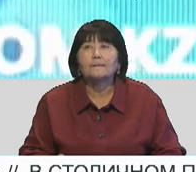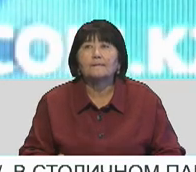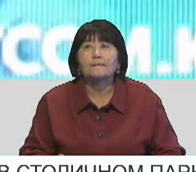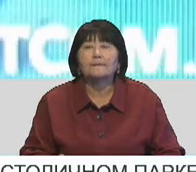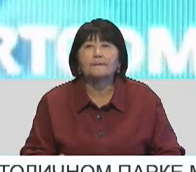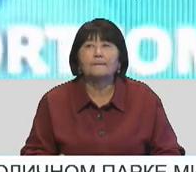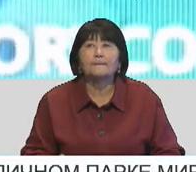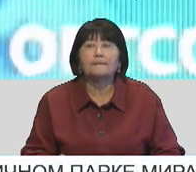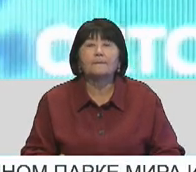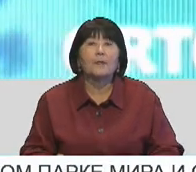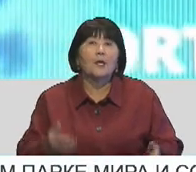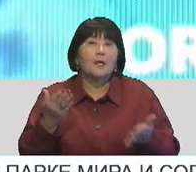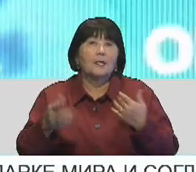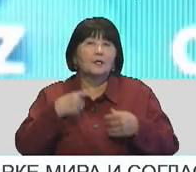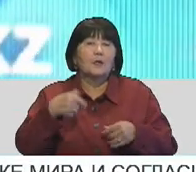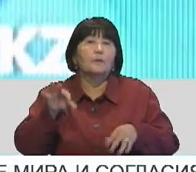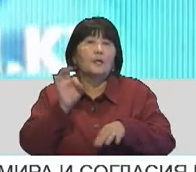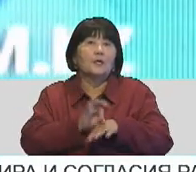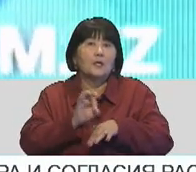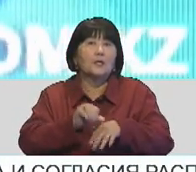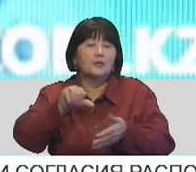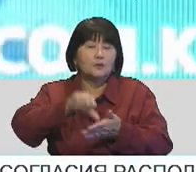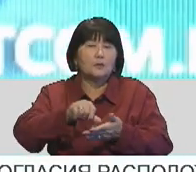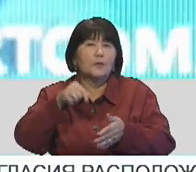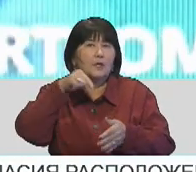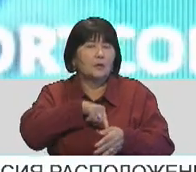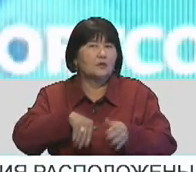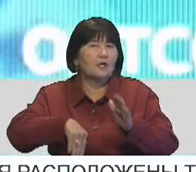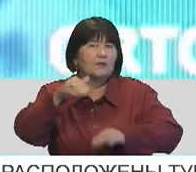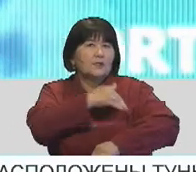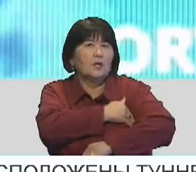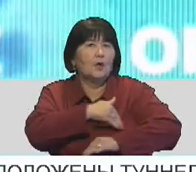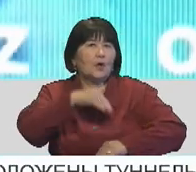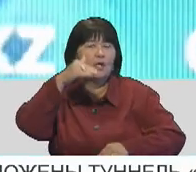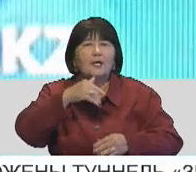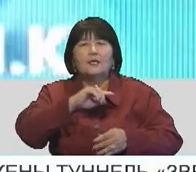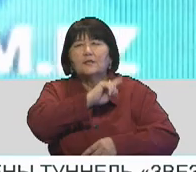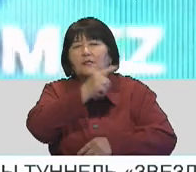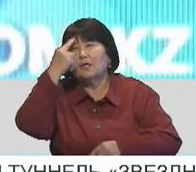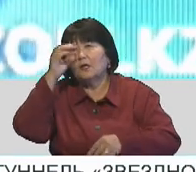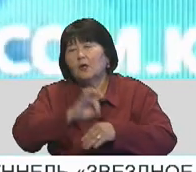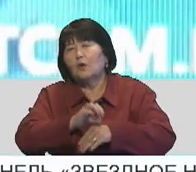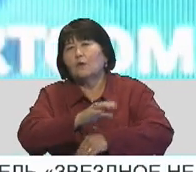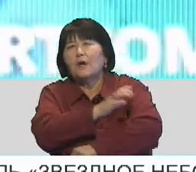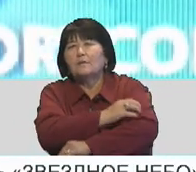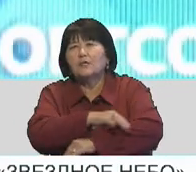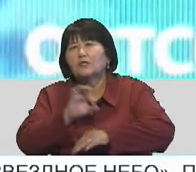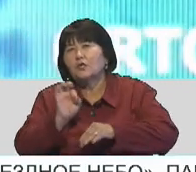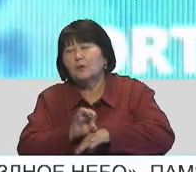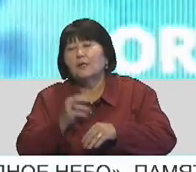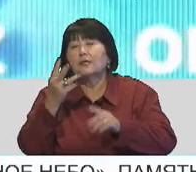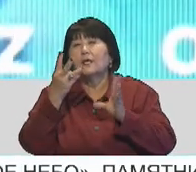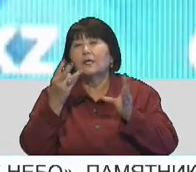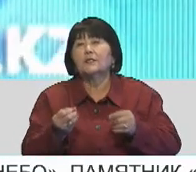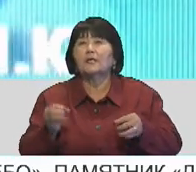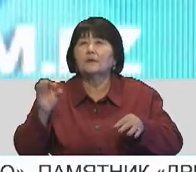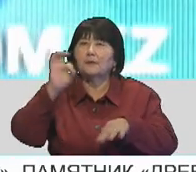контроль Если говорить о симптомах то характеризуется высокой температуры сильной головной болью мышечной болью на третий день